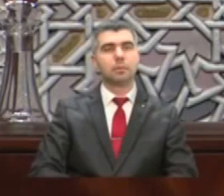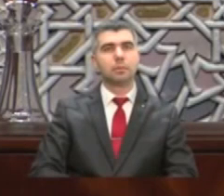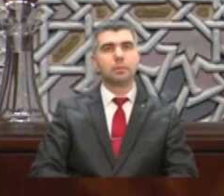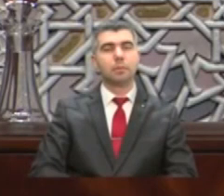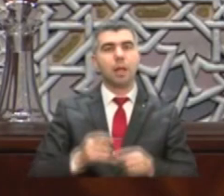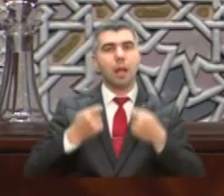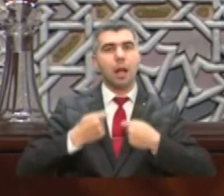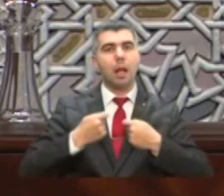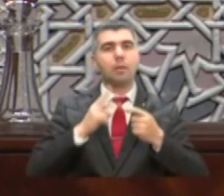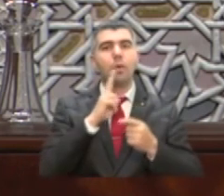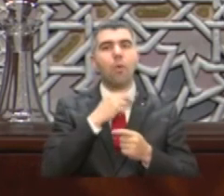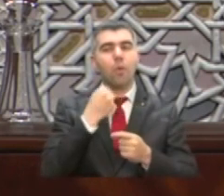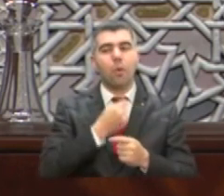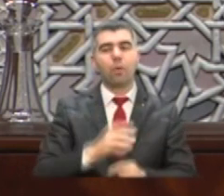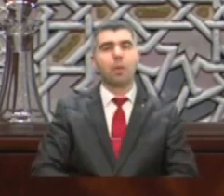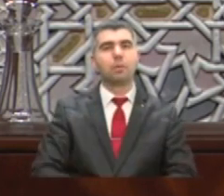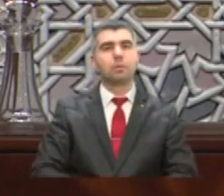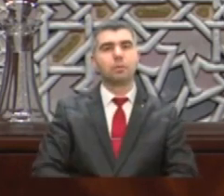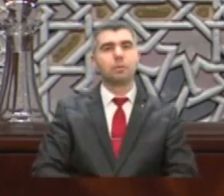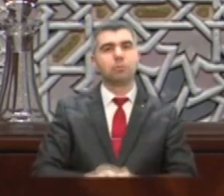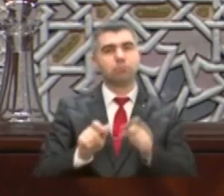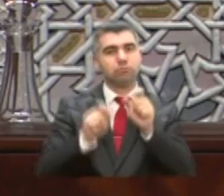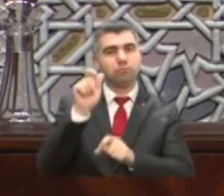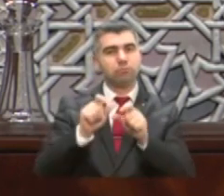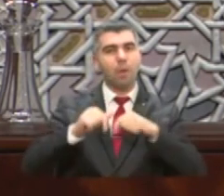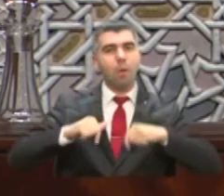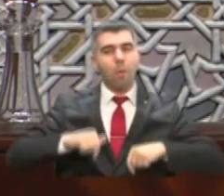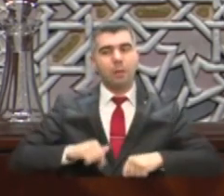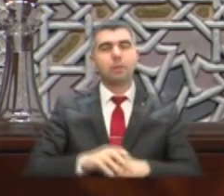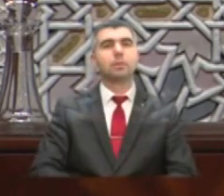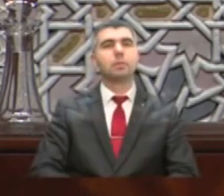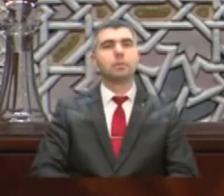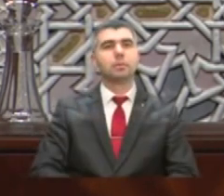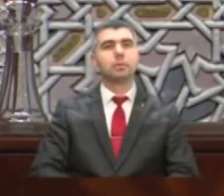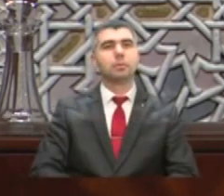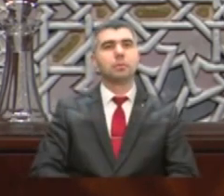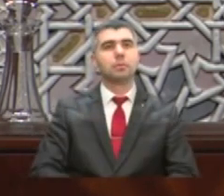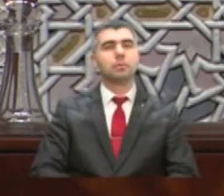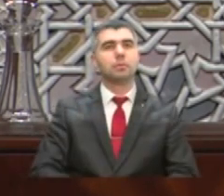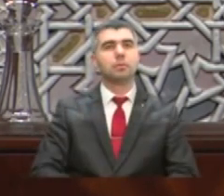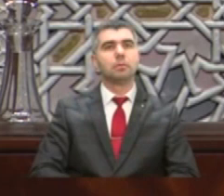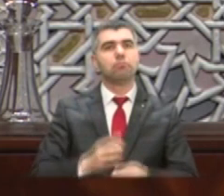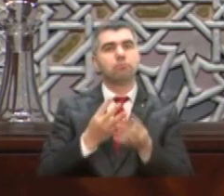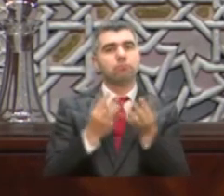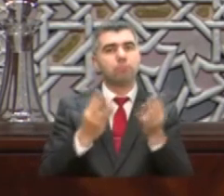سيد رئيس الحكومة، سيدات وسادة الوزراء، سيدات وسادة النواب،